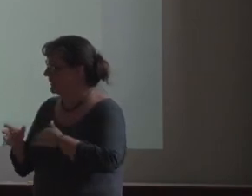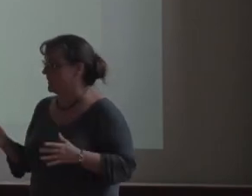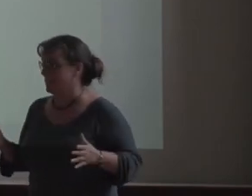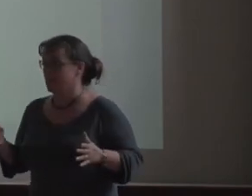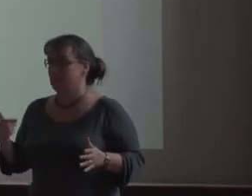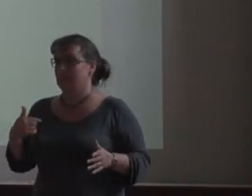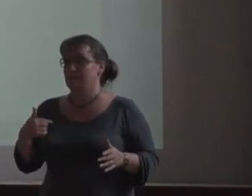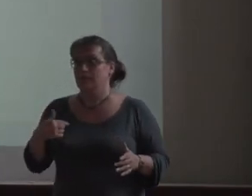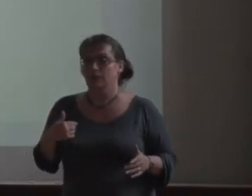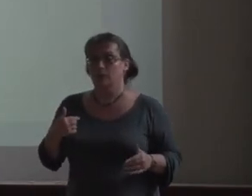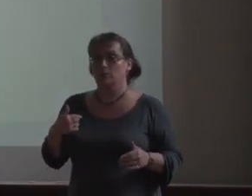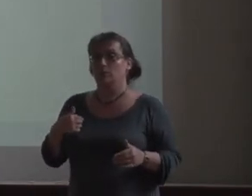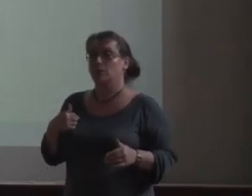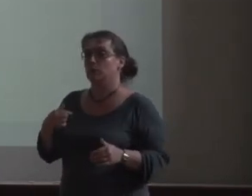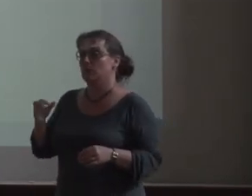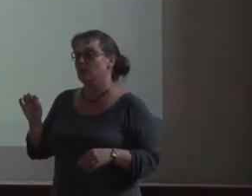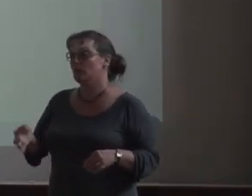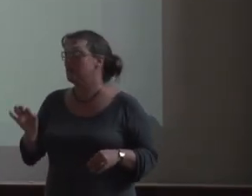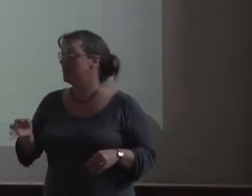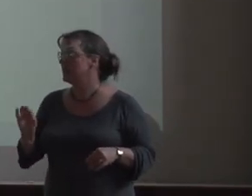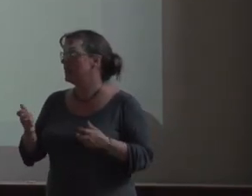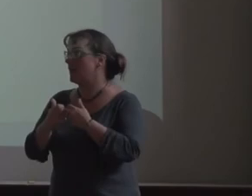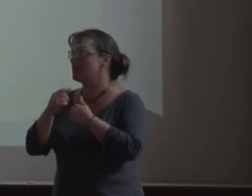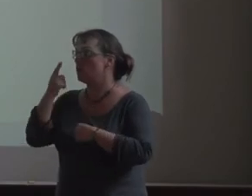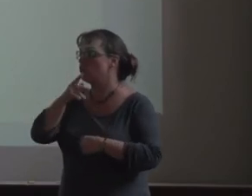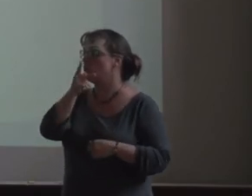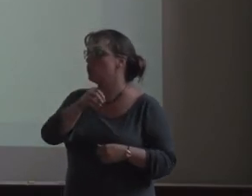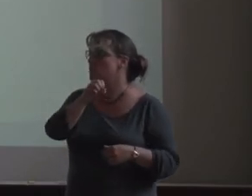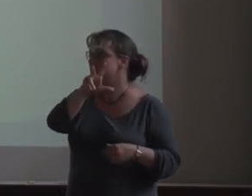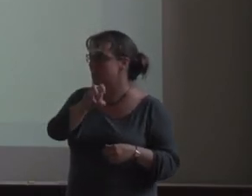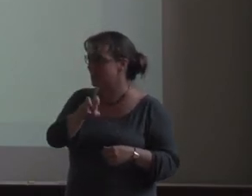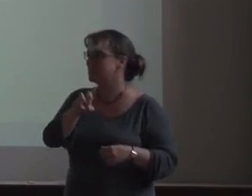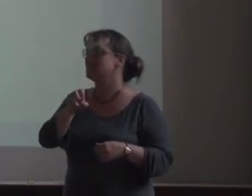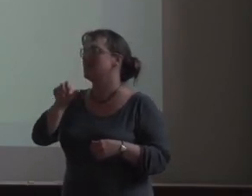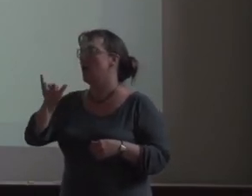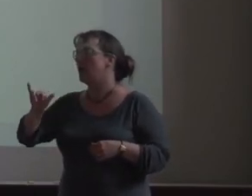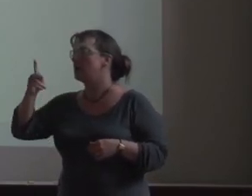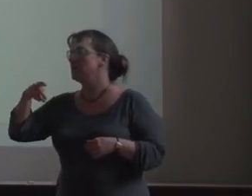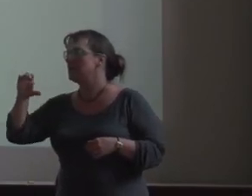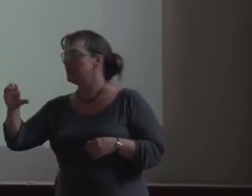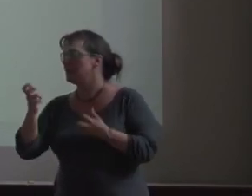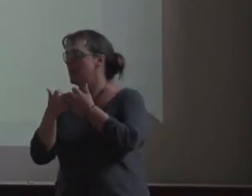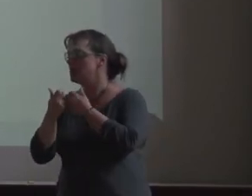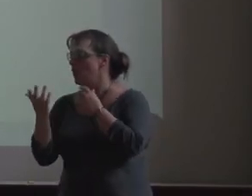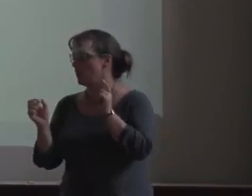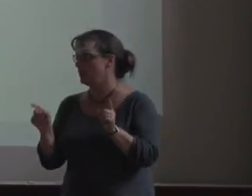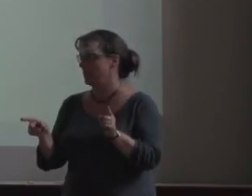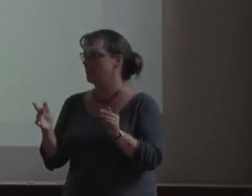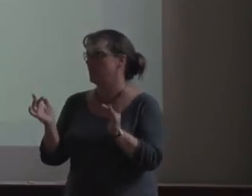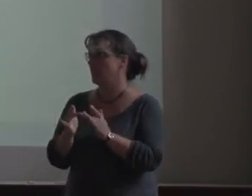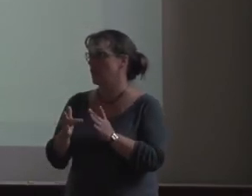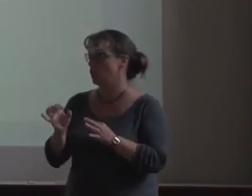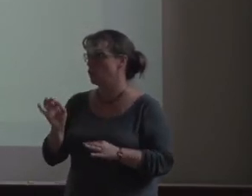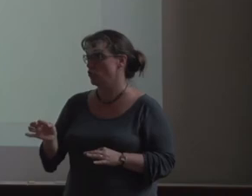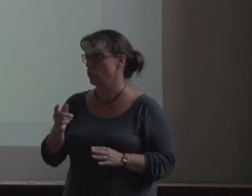certains des connecteurs ? Alors oui, pour celui de POSIX, IPC, enfin des fils POSIX, on s'est demandé